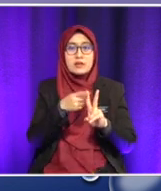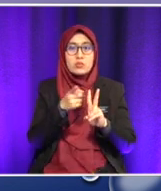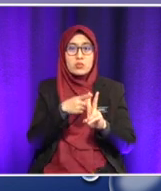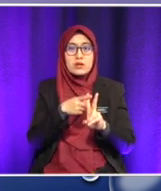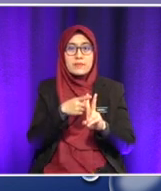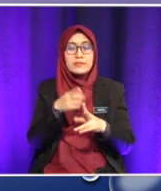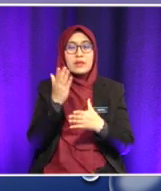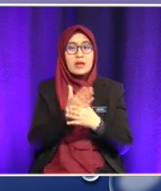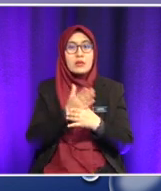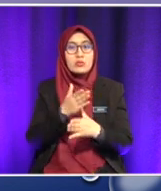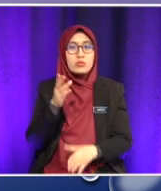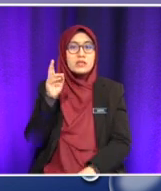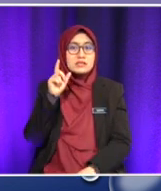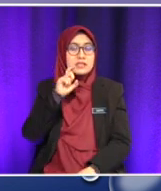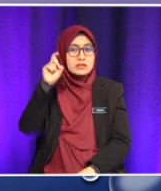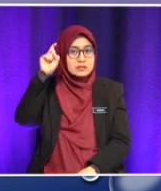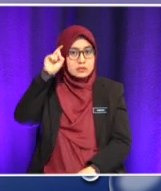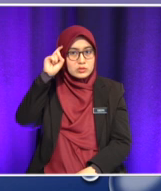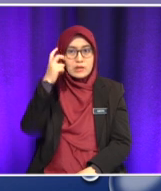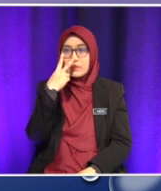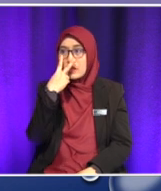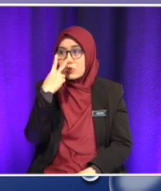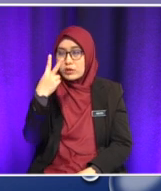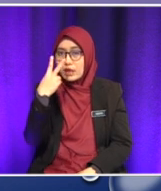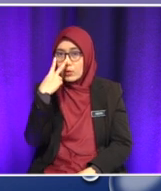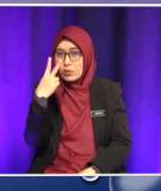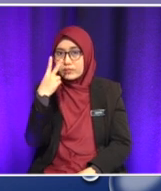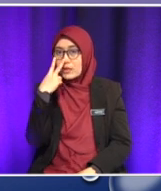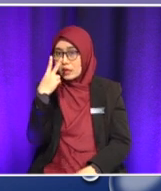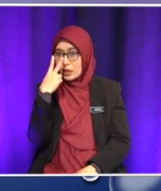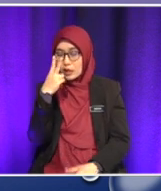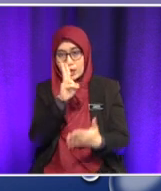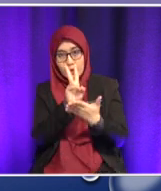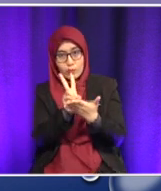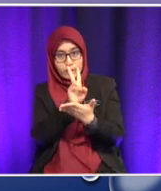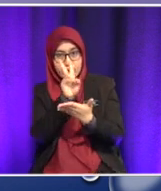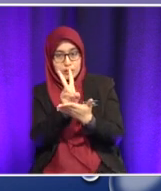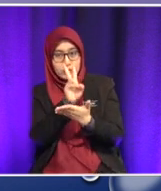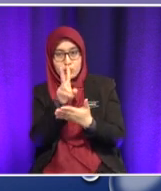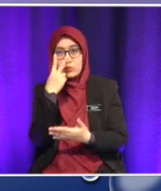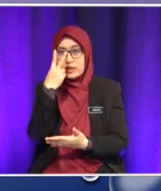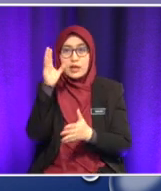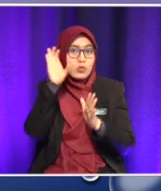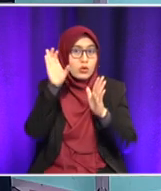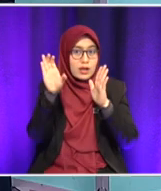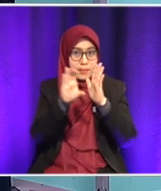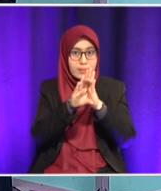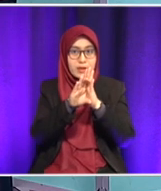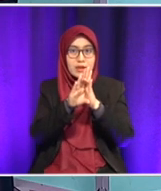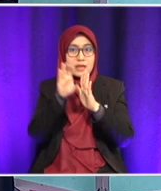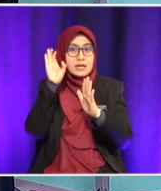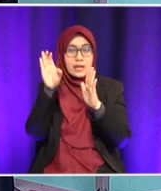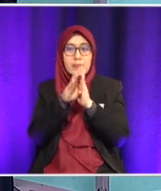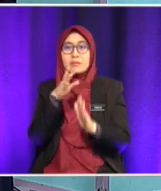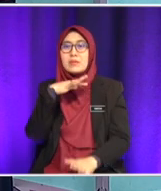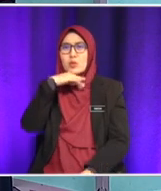visual yaitu video ataupun gambar contohnya gambar yang